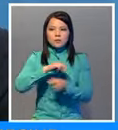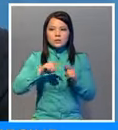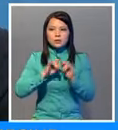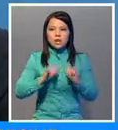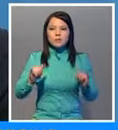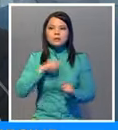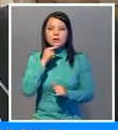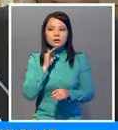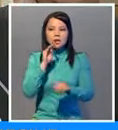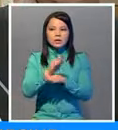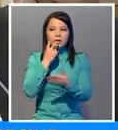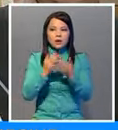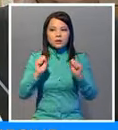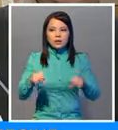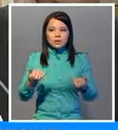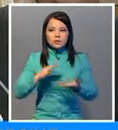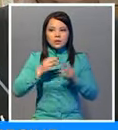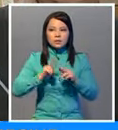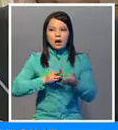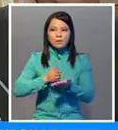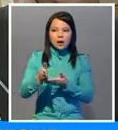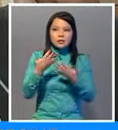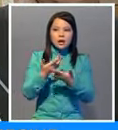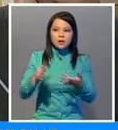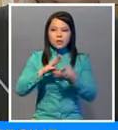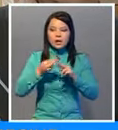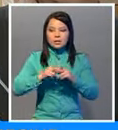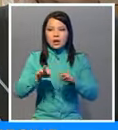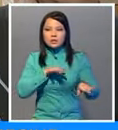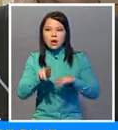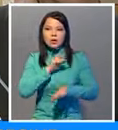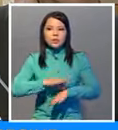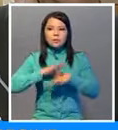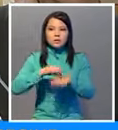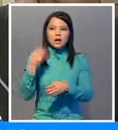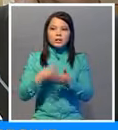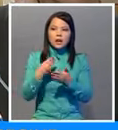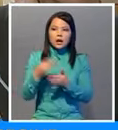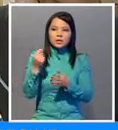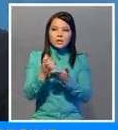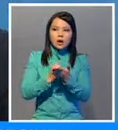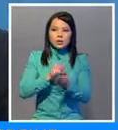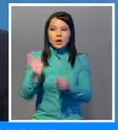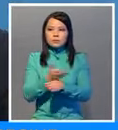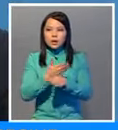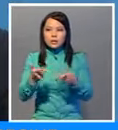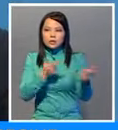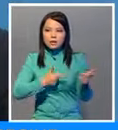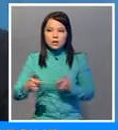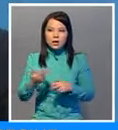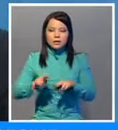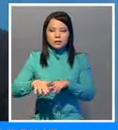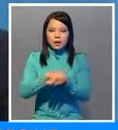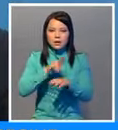дамуына септігін тигізеді. Осы бағыттардың барлығы бойынша іс-қимыл бағдарламаларын белгілеп, қаржы ресурстарын бөлдік. Бұл қадамдарымызды бізбен